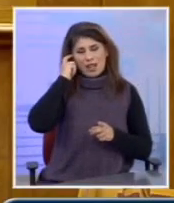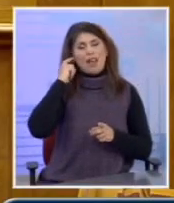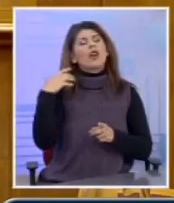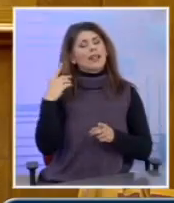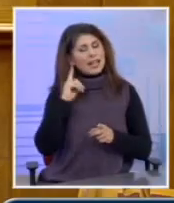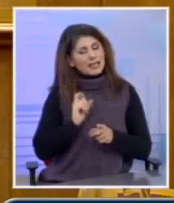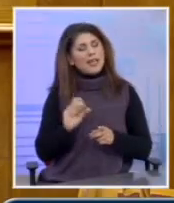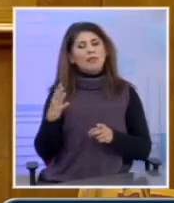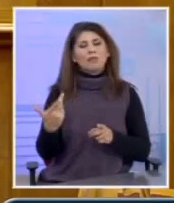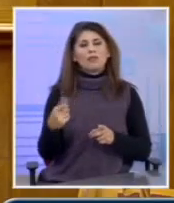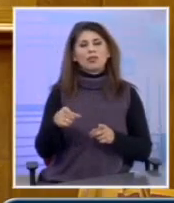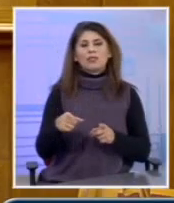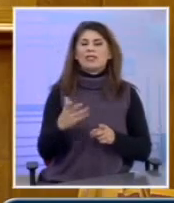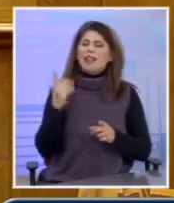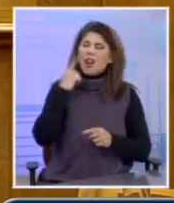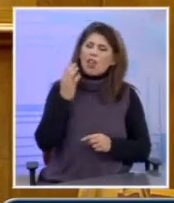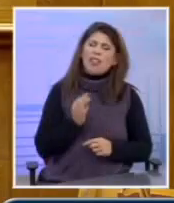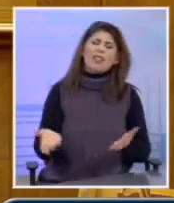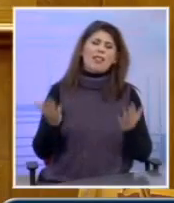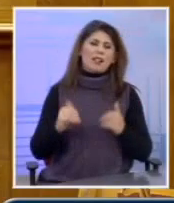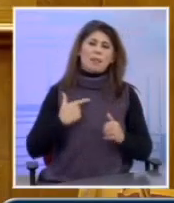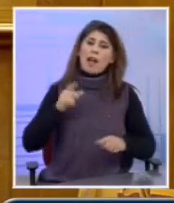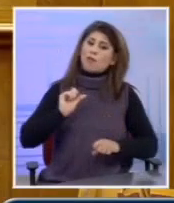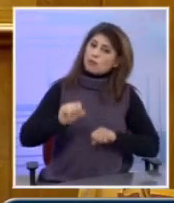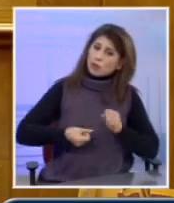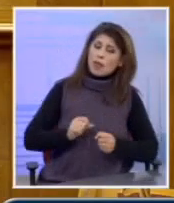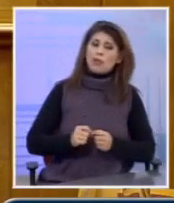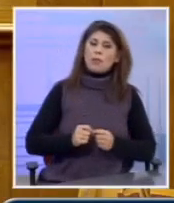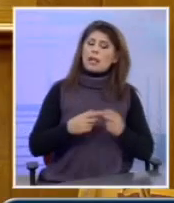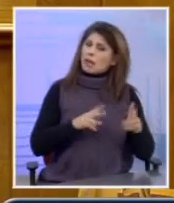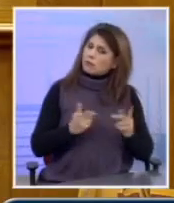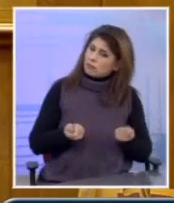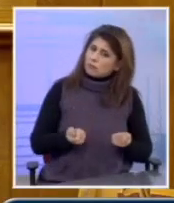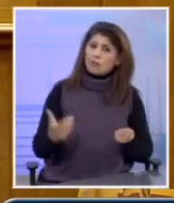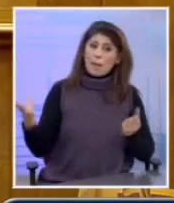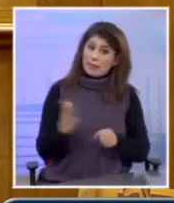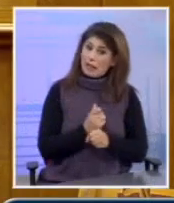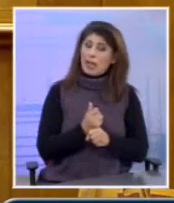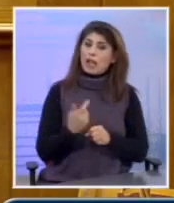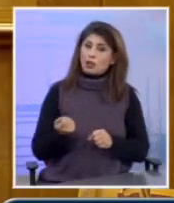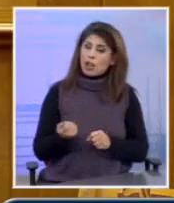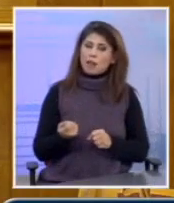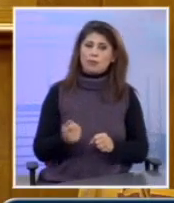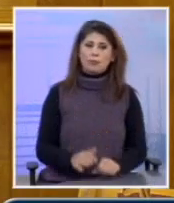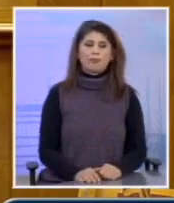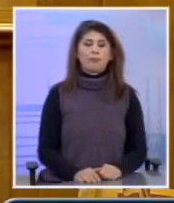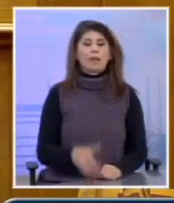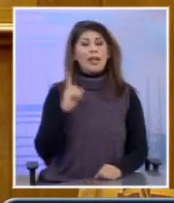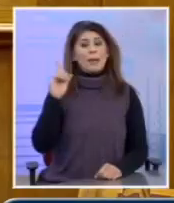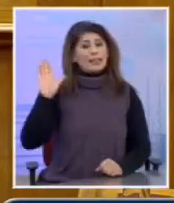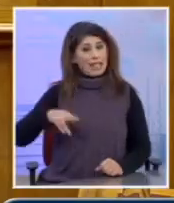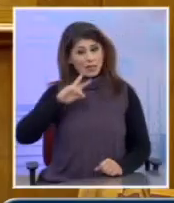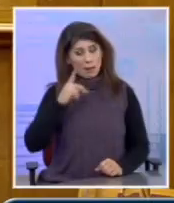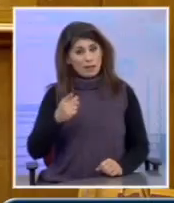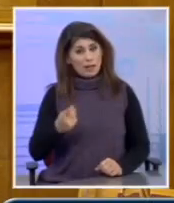αυτού του σχεδιασμού που προσπαθούμε να υλοποιούμε και υλοποιούμε, πιστεύω, με επιτυχία. Και μια τελευταία απάντηση